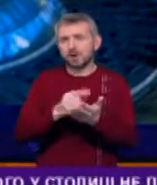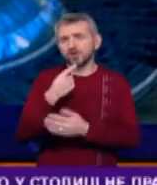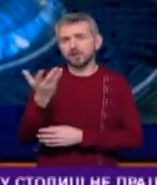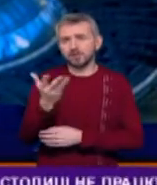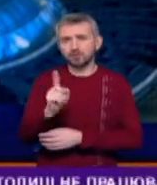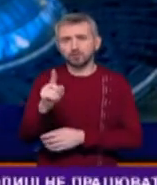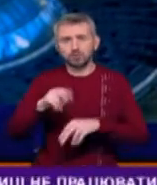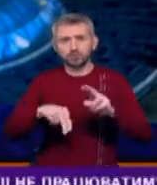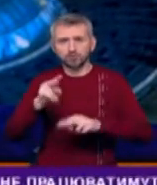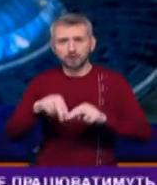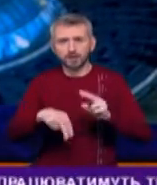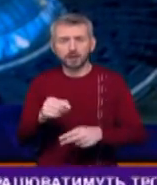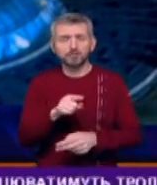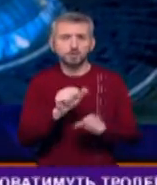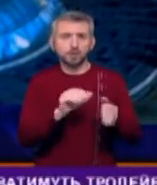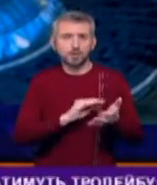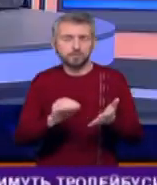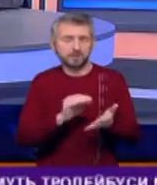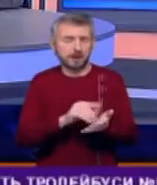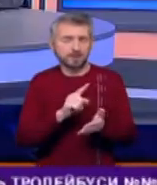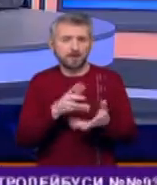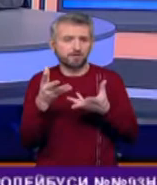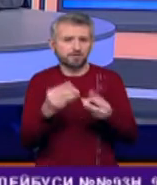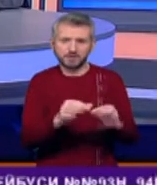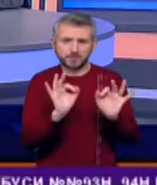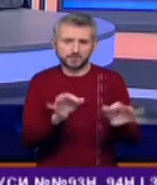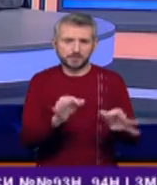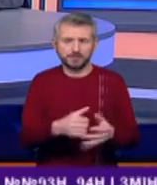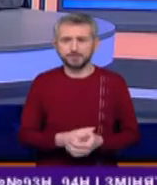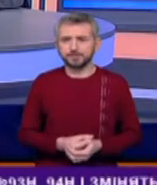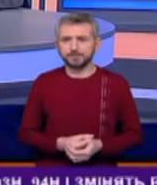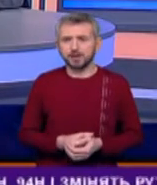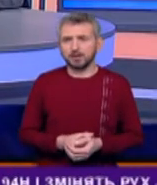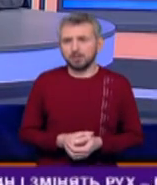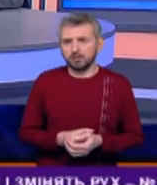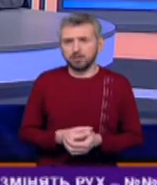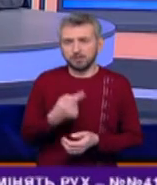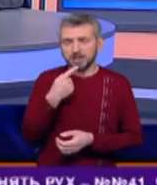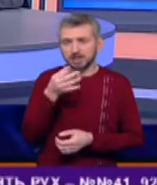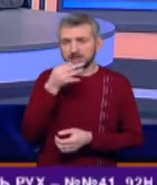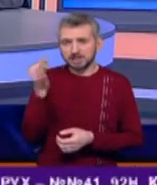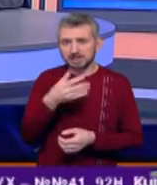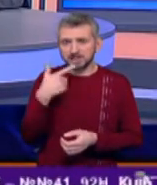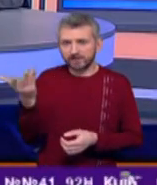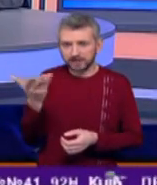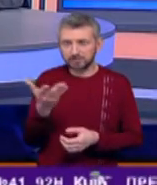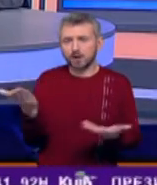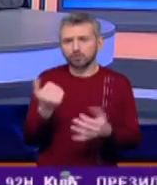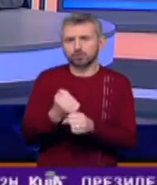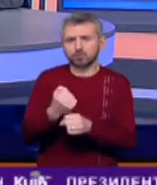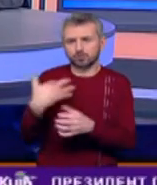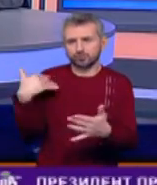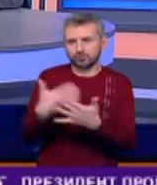що він збудував там. Він може написати, але це ні на що не впливає. Да, може ні не написати, ну якби звіт про те, що він якусь роботу